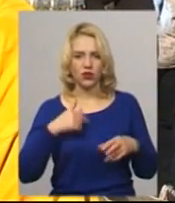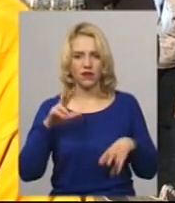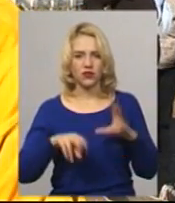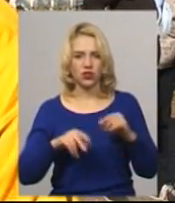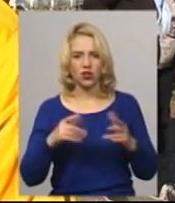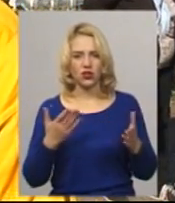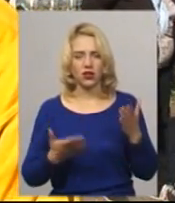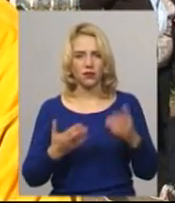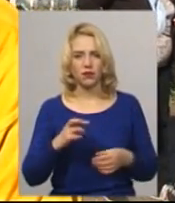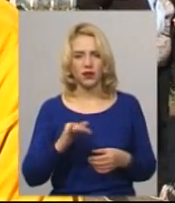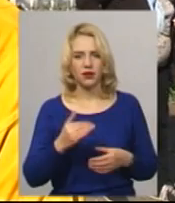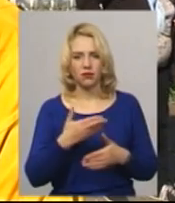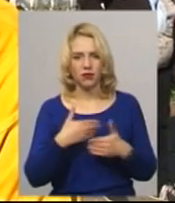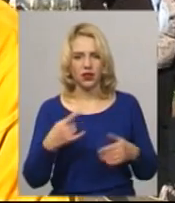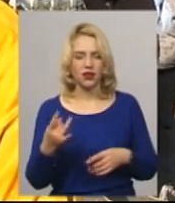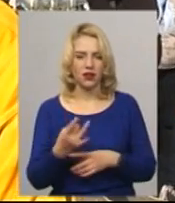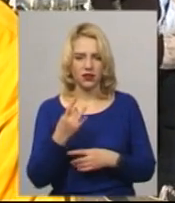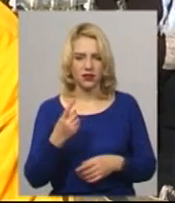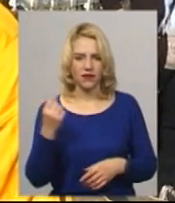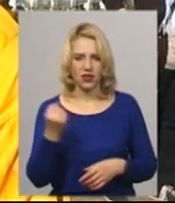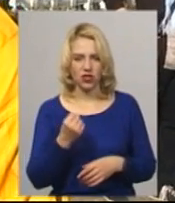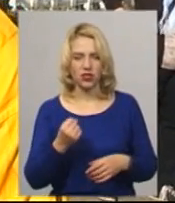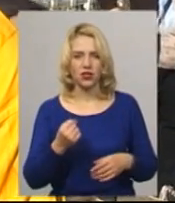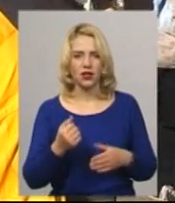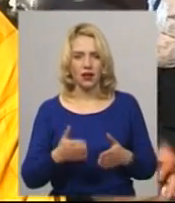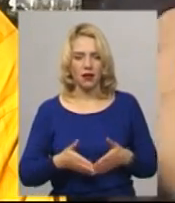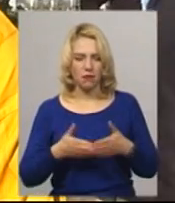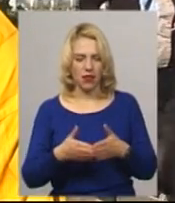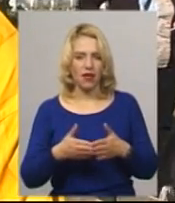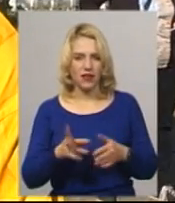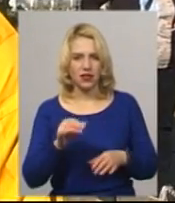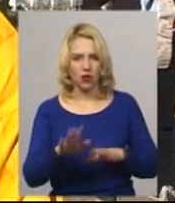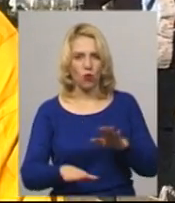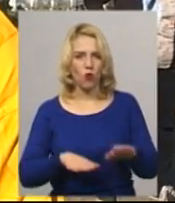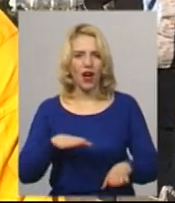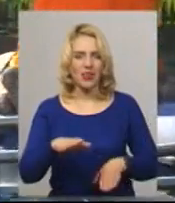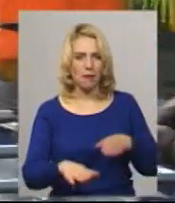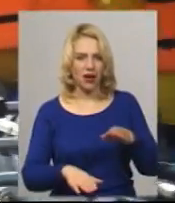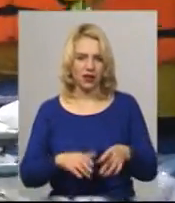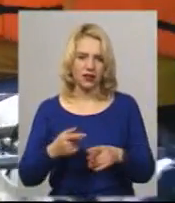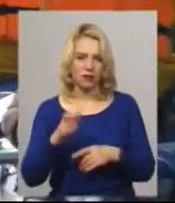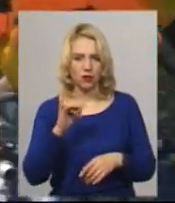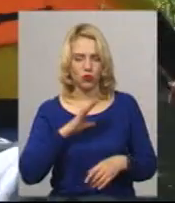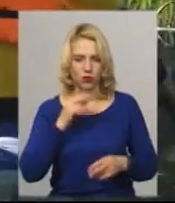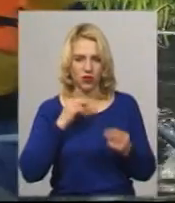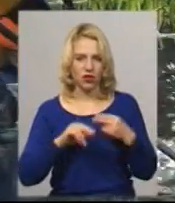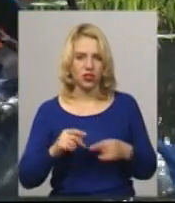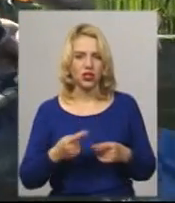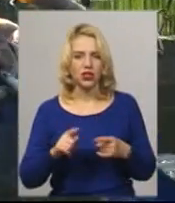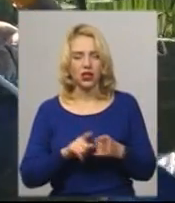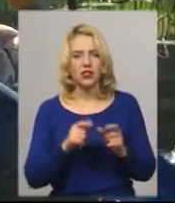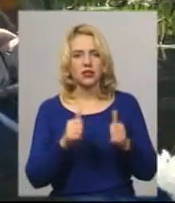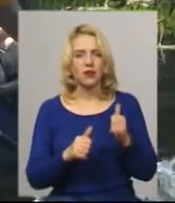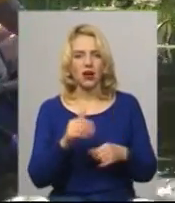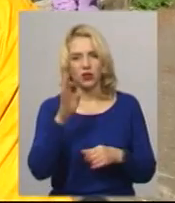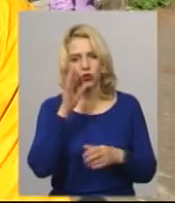б ми хоча б раз в неділю плавали на такому катамарані, то мені здається, що це було б краще. Подібних змаганнях хлопець бере